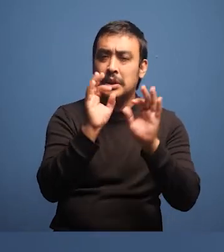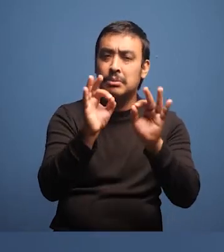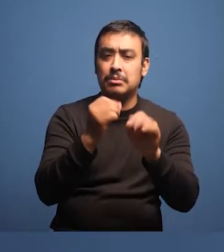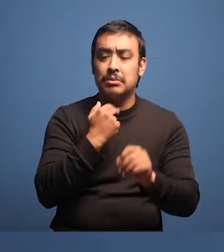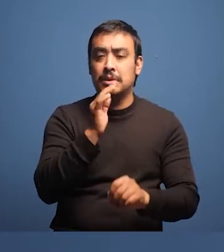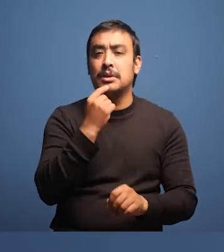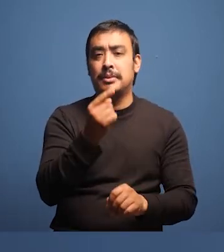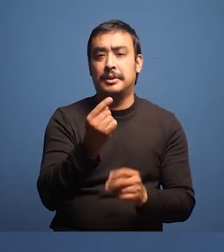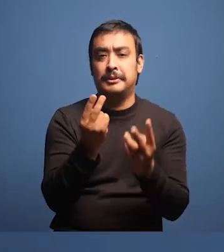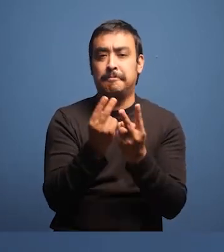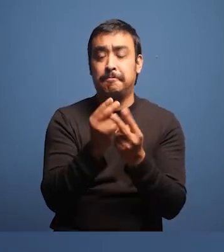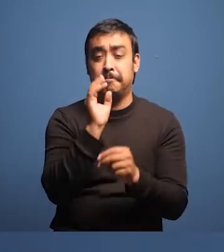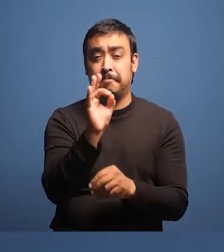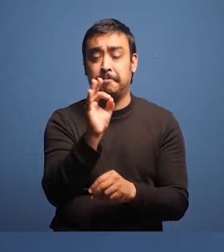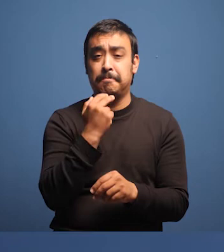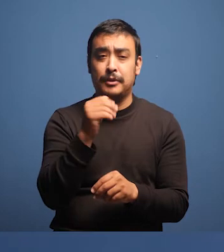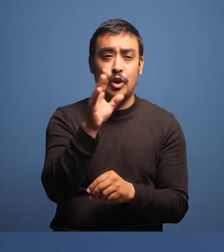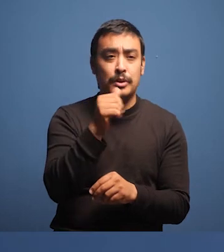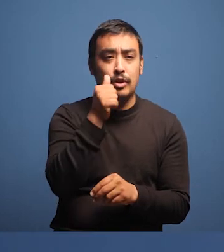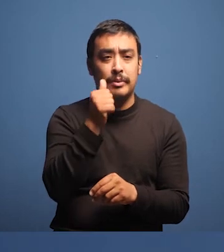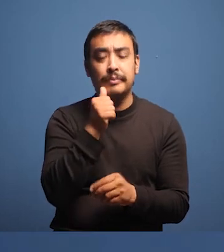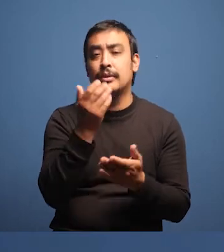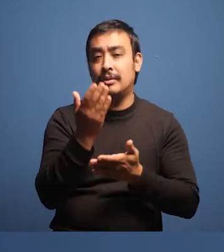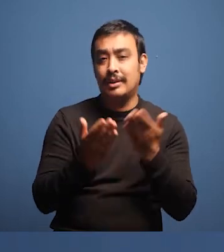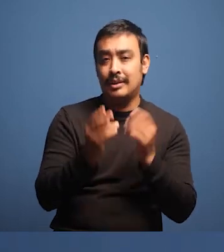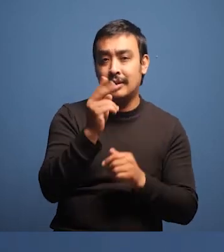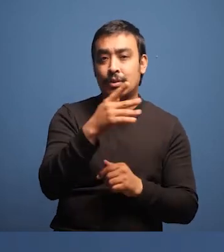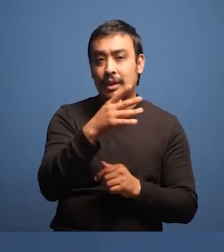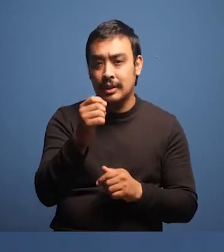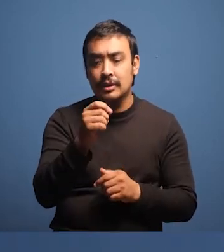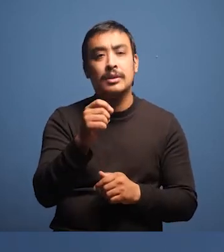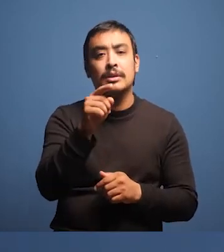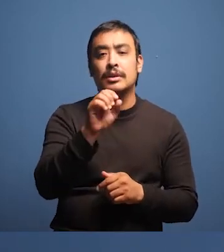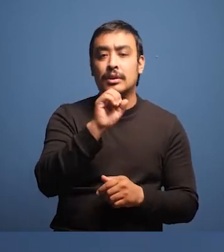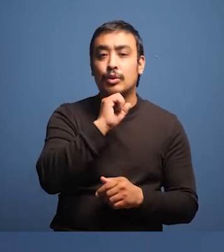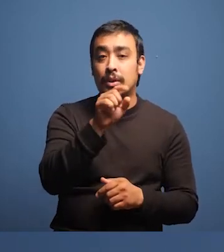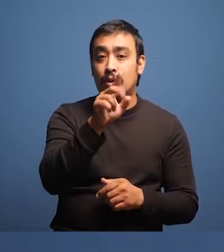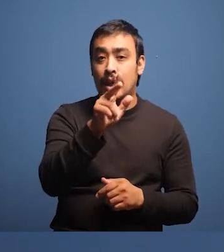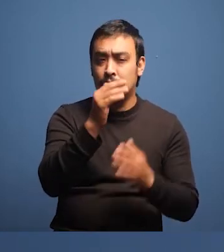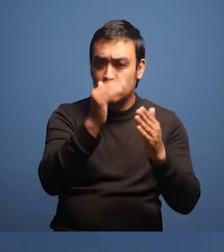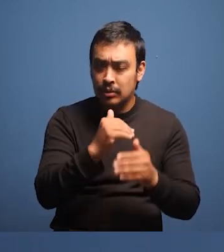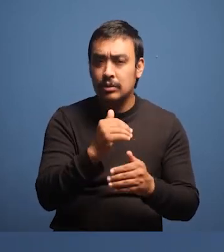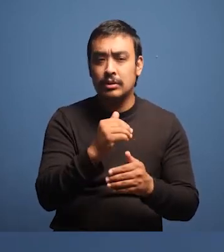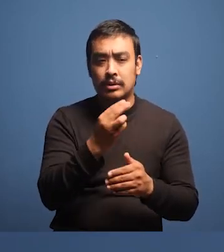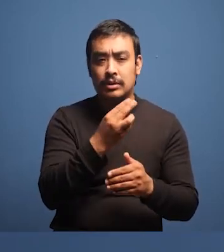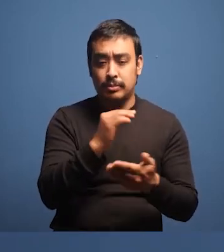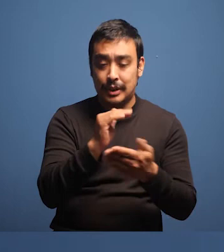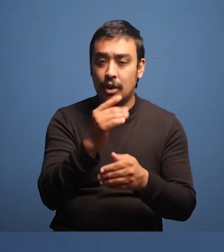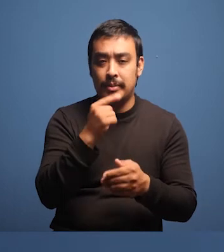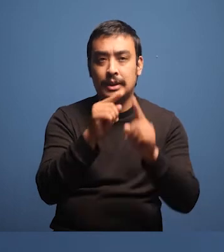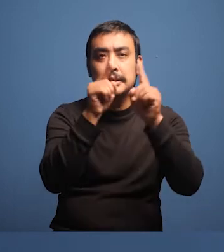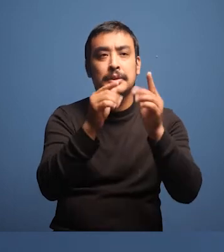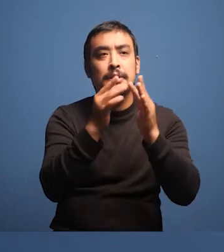चाहनुहुन्छ, जस्तो भनौँ न राम्रै चाहनुहुन्छ होइन सबै पेरेन्ट्सले, सो त्यसको लागि चाहिँ तपाईँहरूले 18 मन्थ्स बिलोको बच्चा हुनुहुन्छ भने उहाँहरूलाई चाहिँ स्क्रिनमा चाहिँ स्क्रिन टाइमै नदिनु,